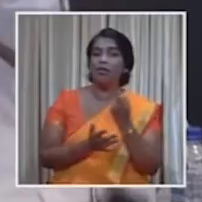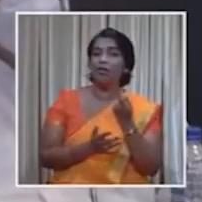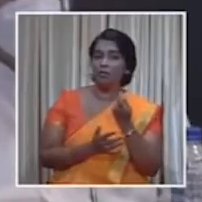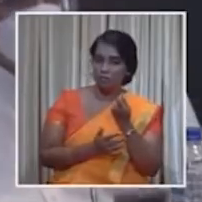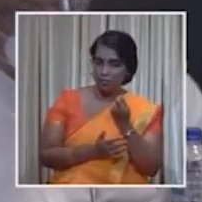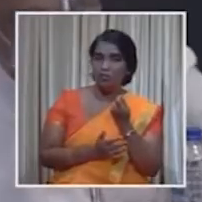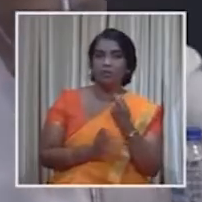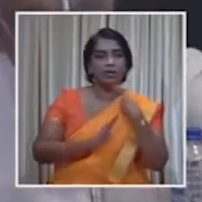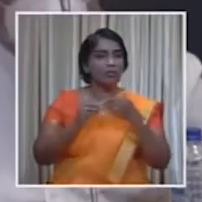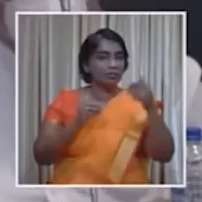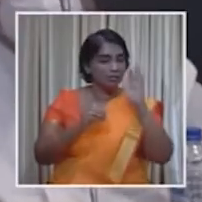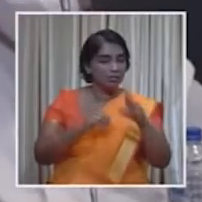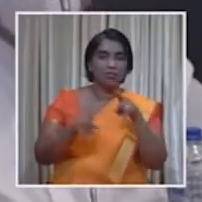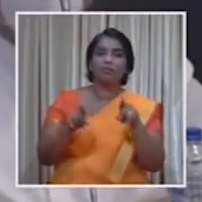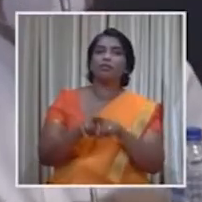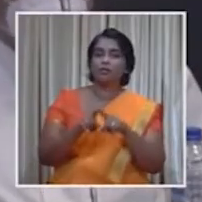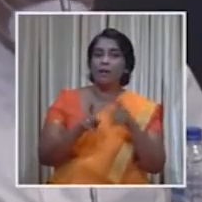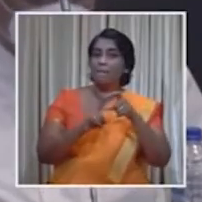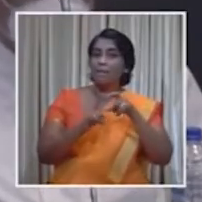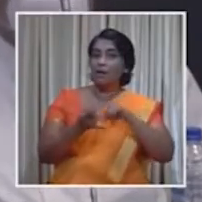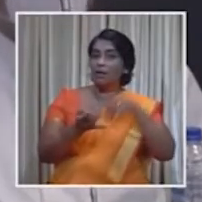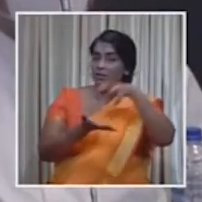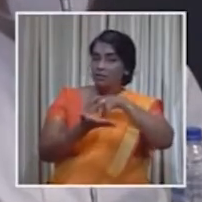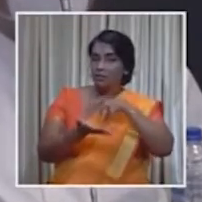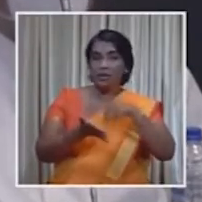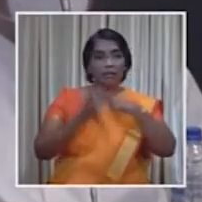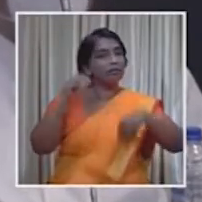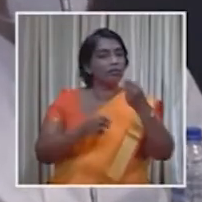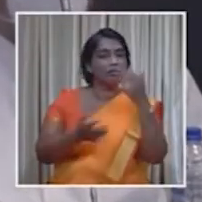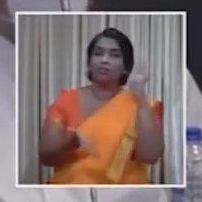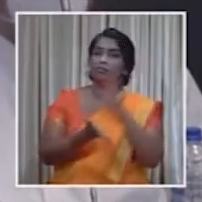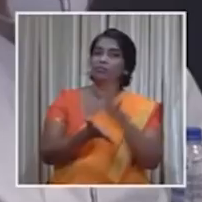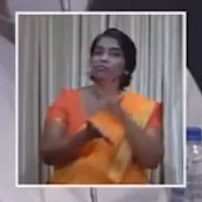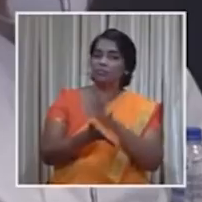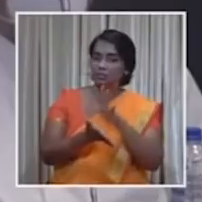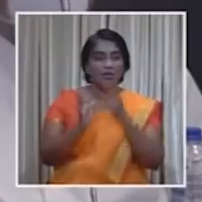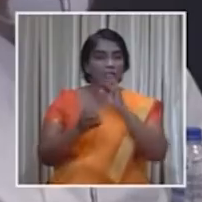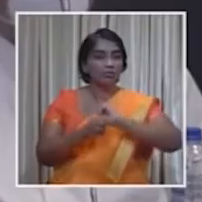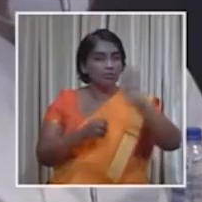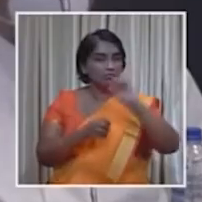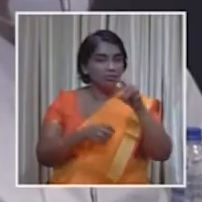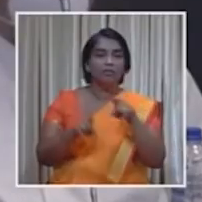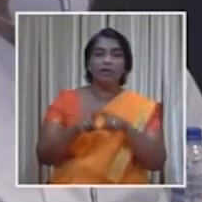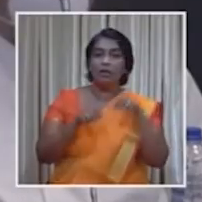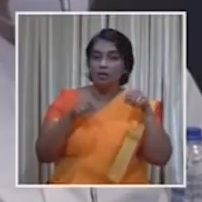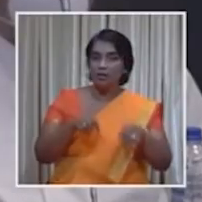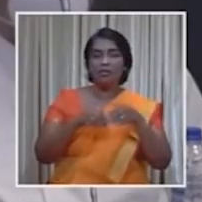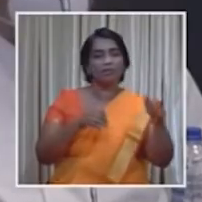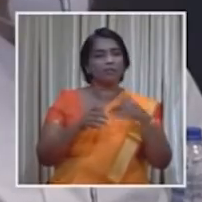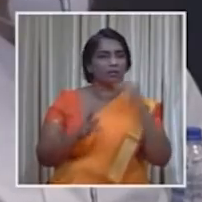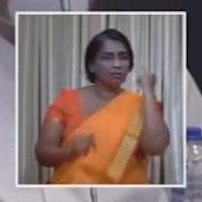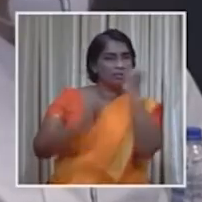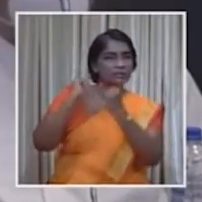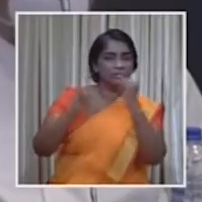ආර්ථිකයක් රටේ පවතින වෙලාවක ප්‍රාදේශීය දේශපාලනඥයින් හරහා සල්ලි අච්චු ගහ ගහ ගමට පොම්ප කරන්නේ අද වෙද්දි පළු යන්න බැන බැන